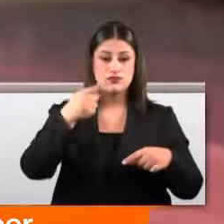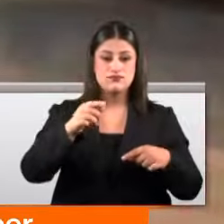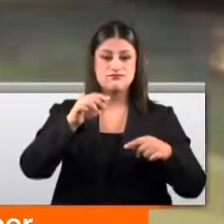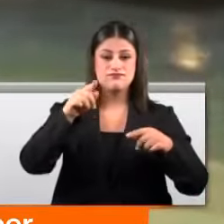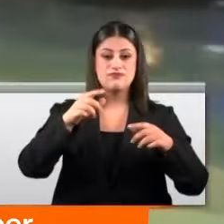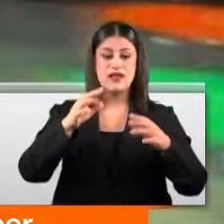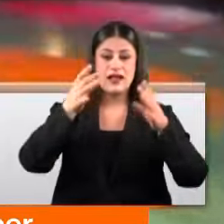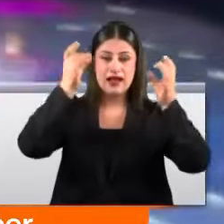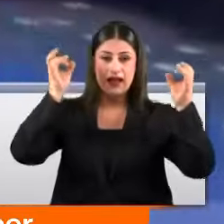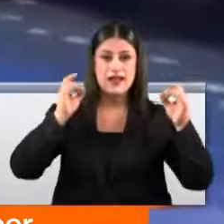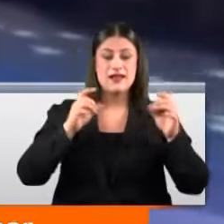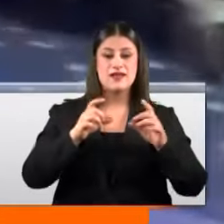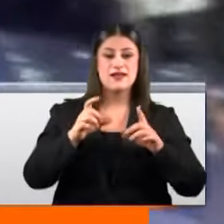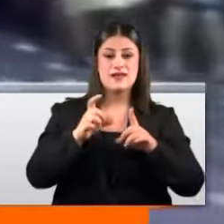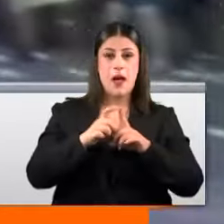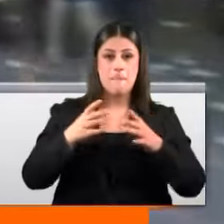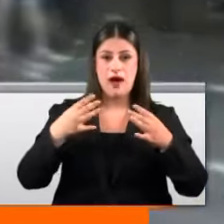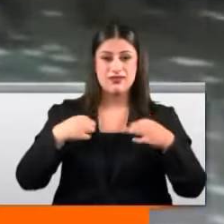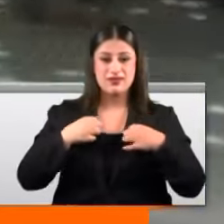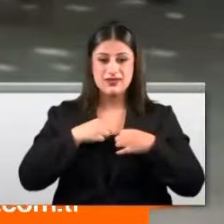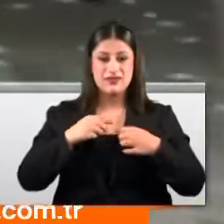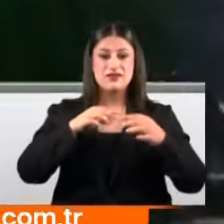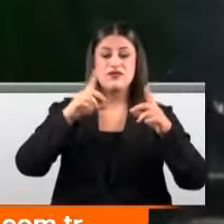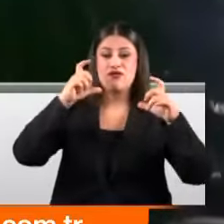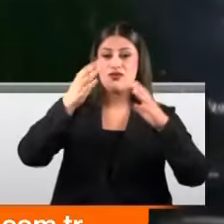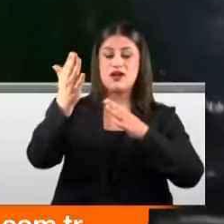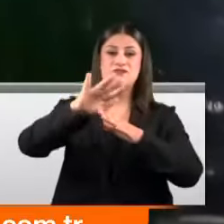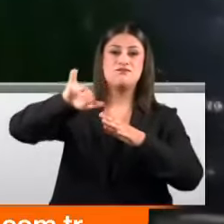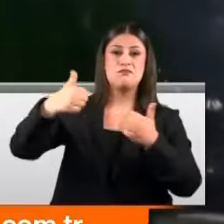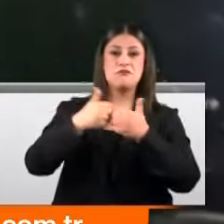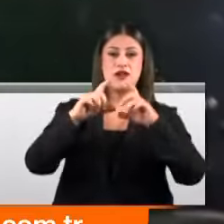barkovizyonlarda gelin ve damadın fotoğrafları yerine maç yayını vardı.